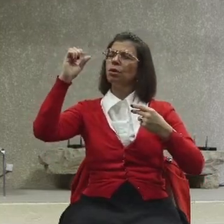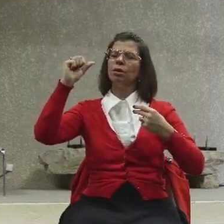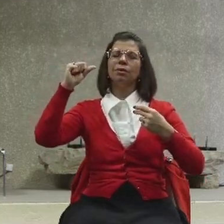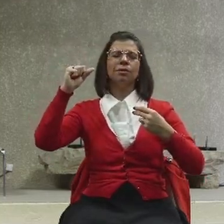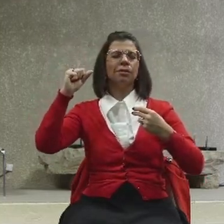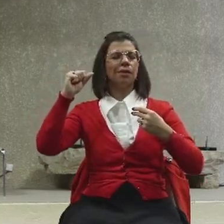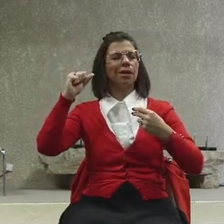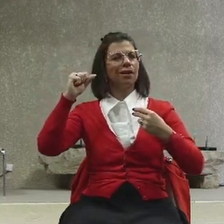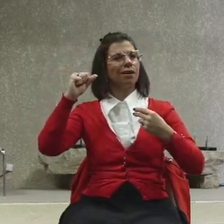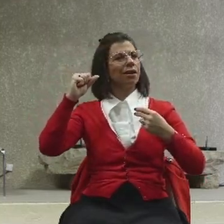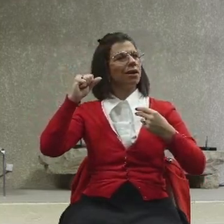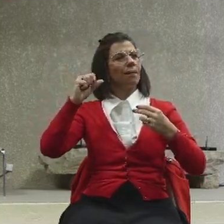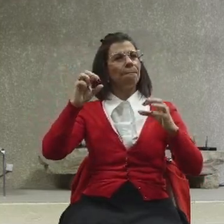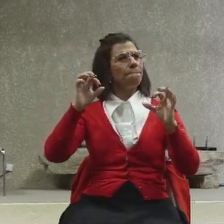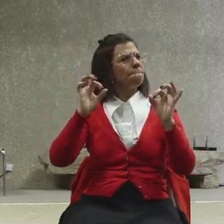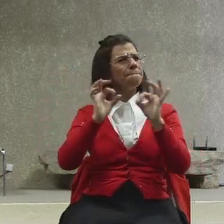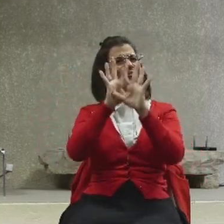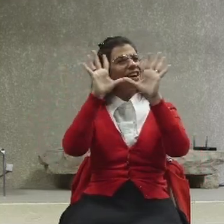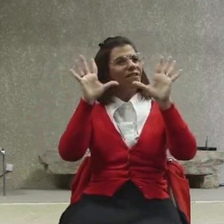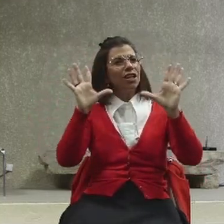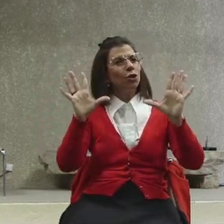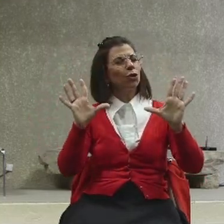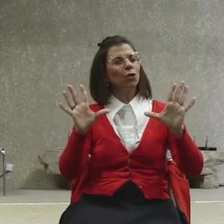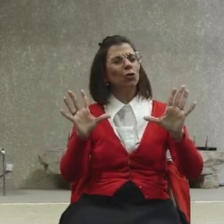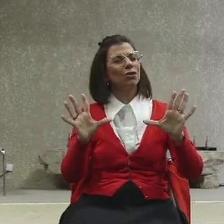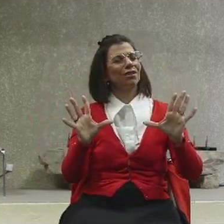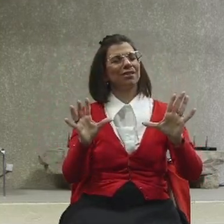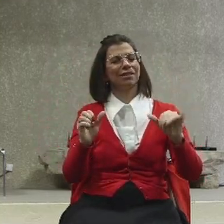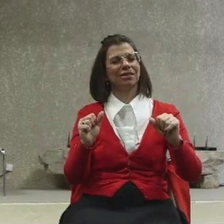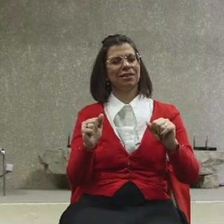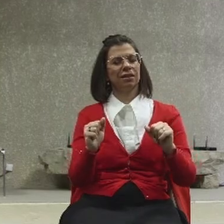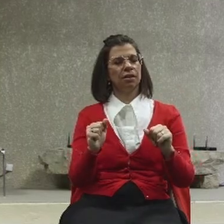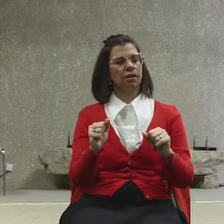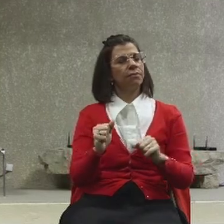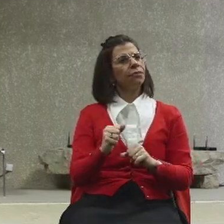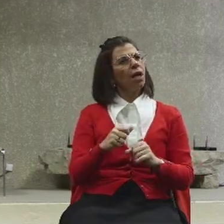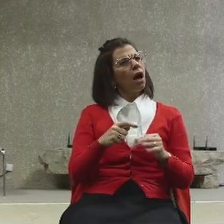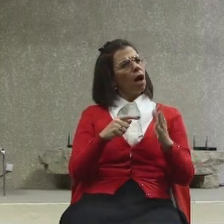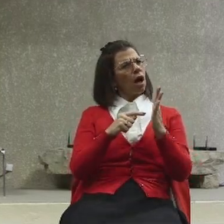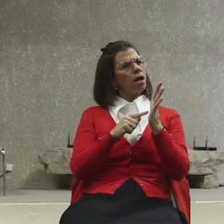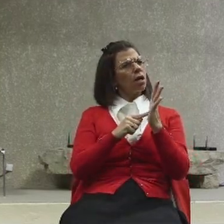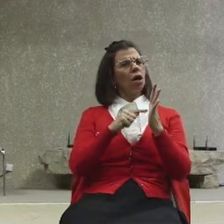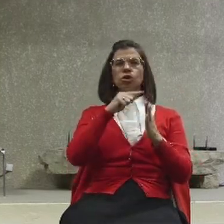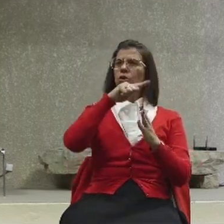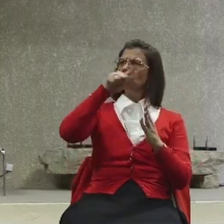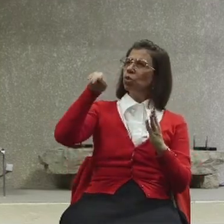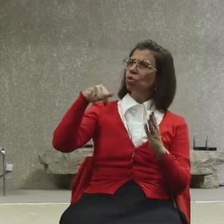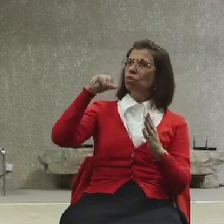cassées, brisées. La vie est difficile et la vie de péché a laissé bien des traces.